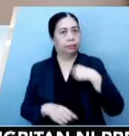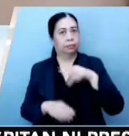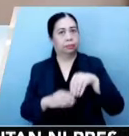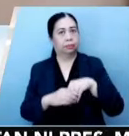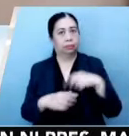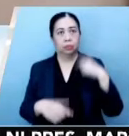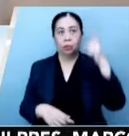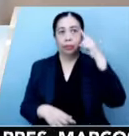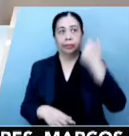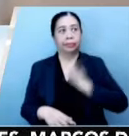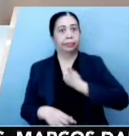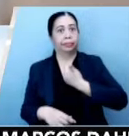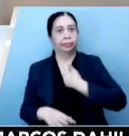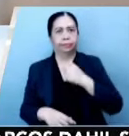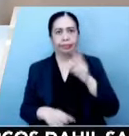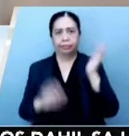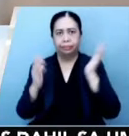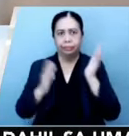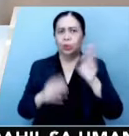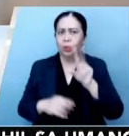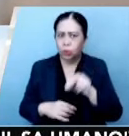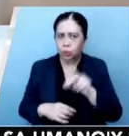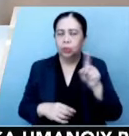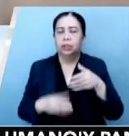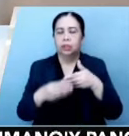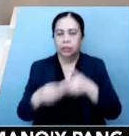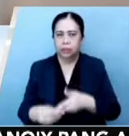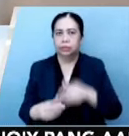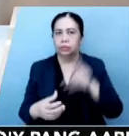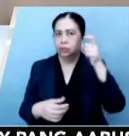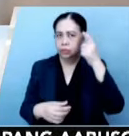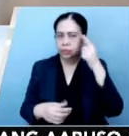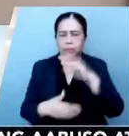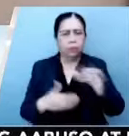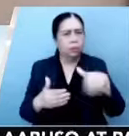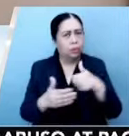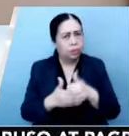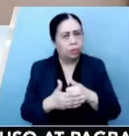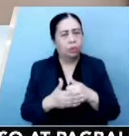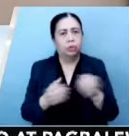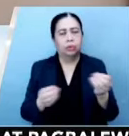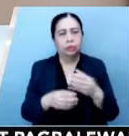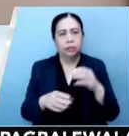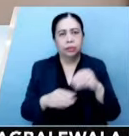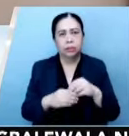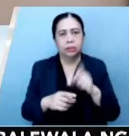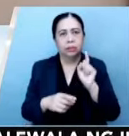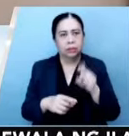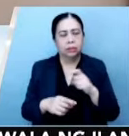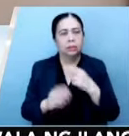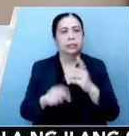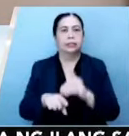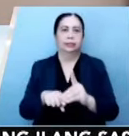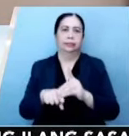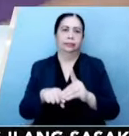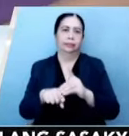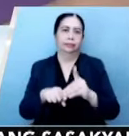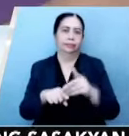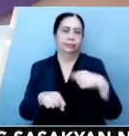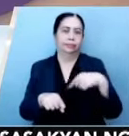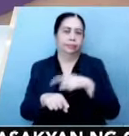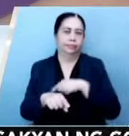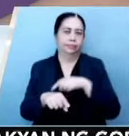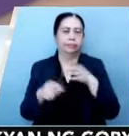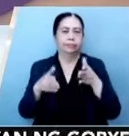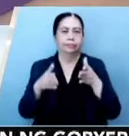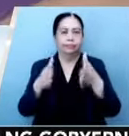mga lingkod bayan, pangungunahan ng pamahalaan at lahat ng mga ahensya nito, ang pagiging disiplinado sa ating mga lansangan.